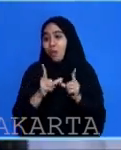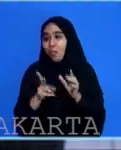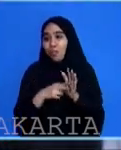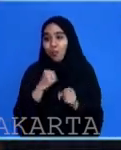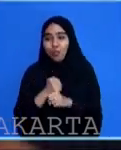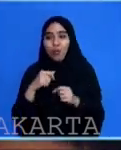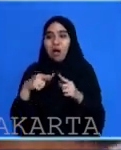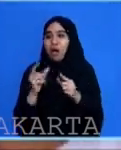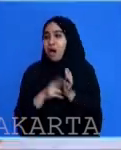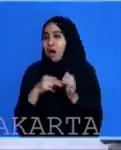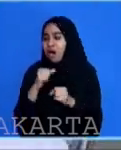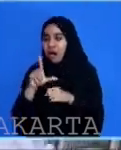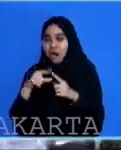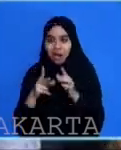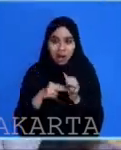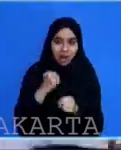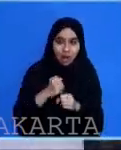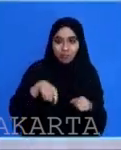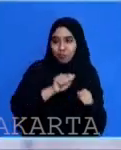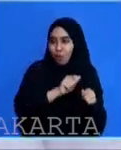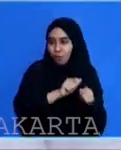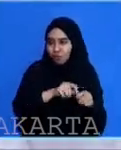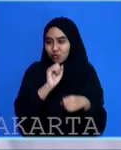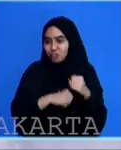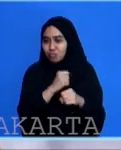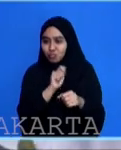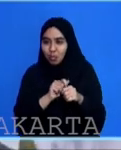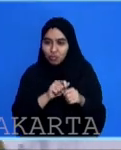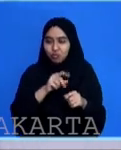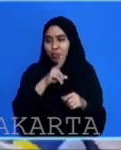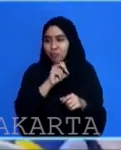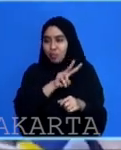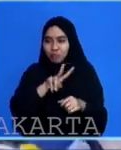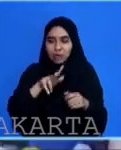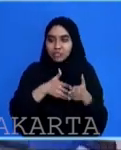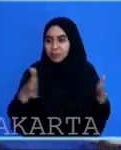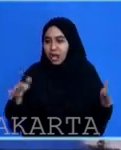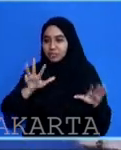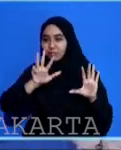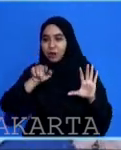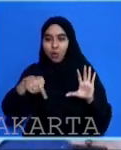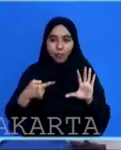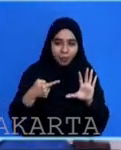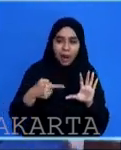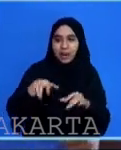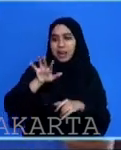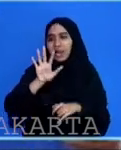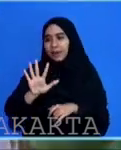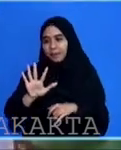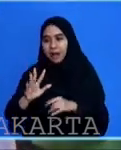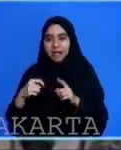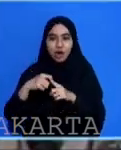sejak awal tahun 2022 dan memiliki panjang 9,5 km serta melewati 5